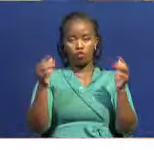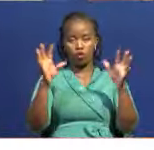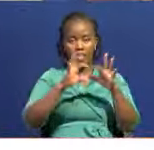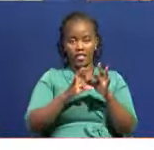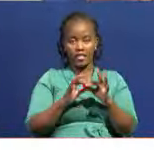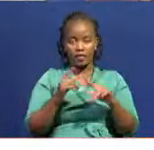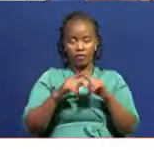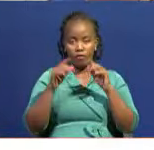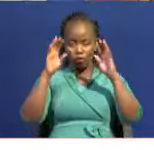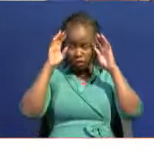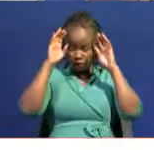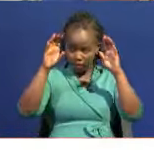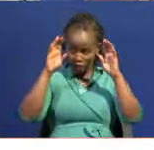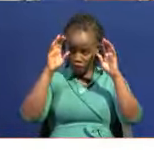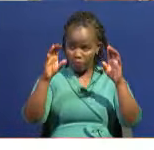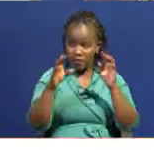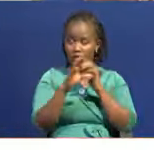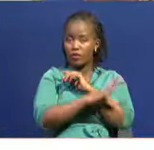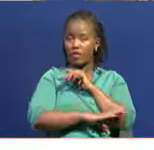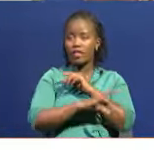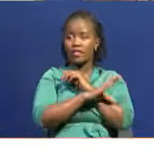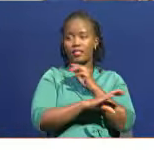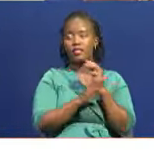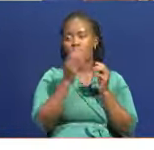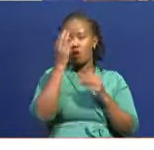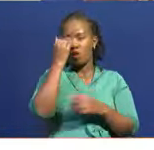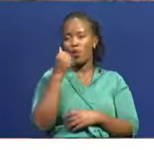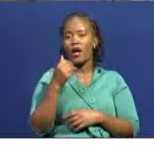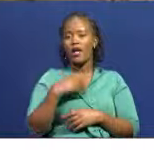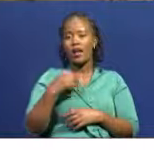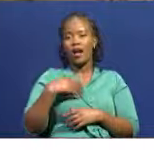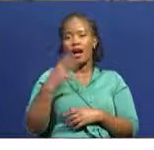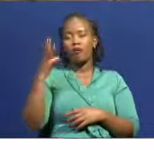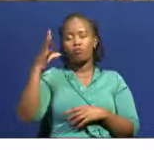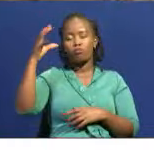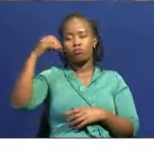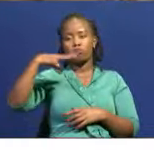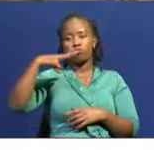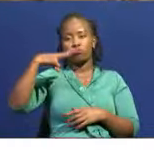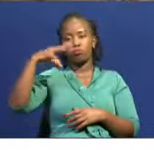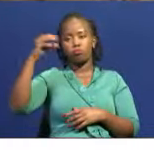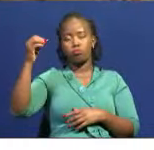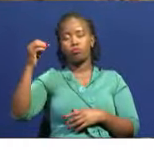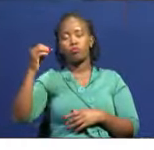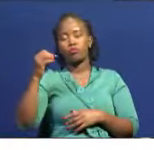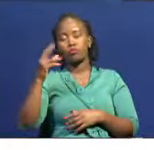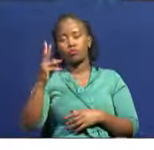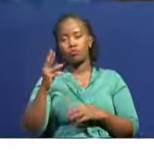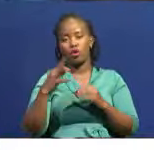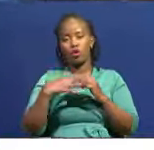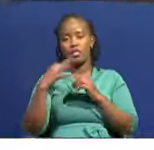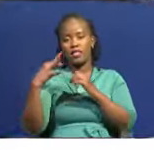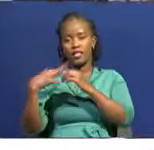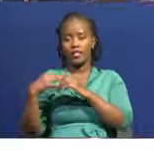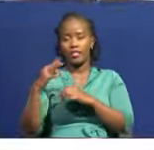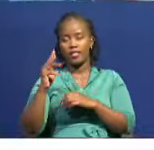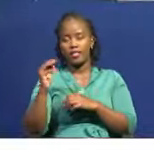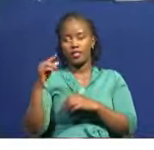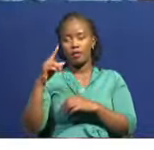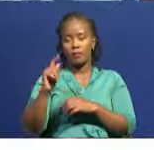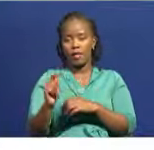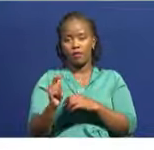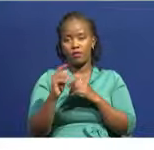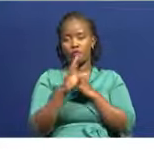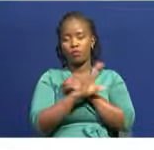Ethiopia hadi humu nchini, hali iliyosababisha kupotea kwa megawati 488 za umeme kutoka kwa mtandao wa